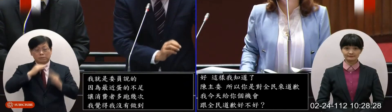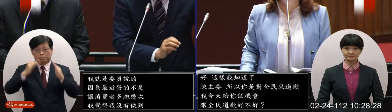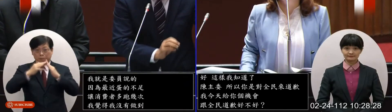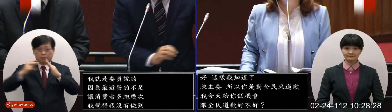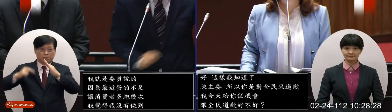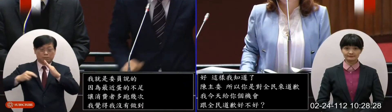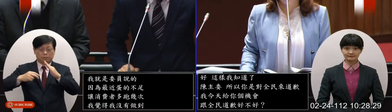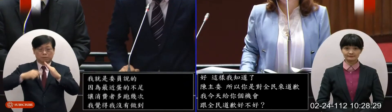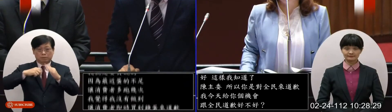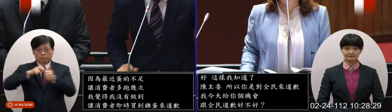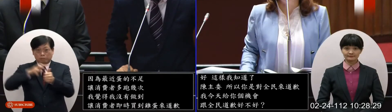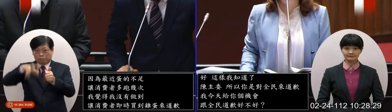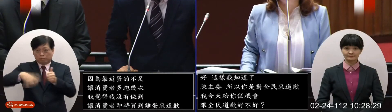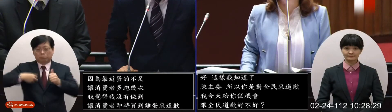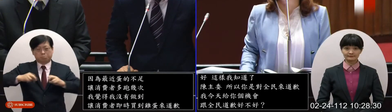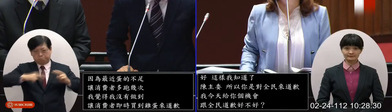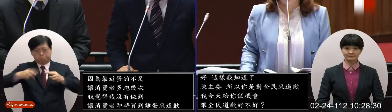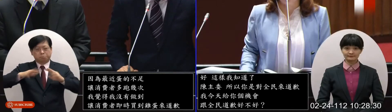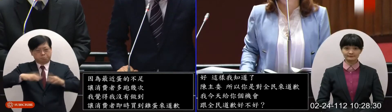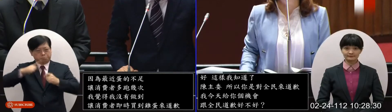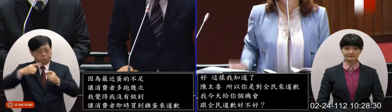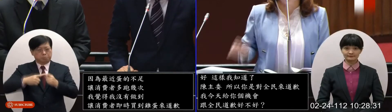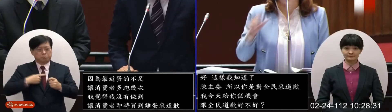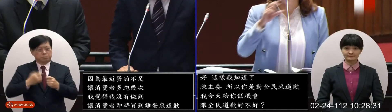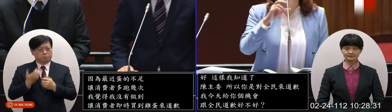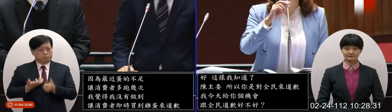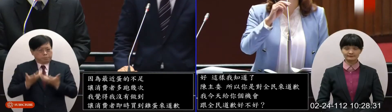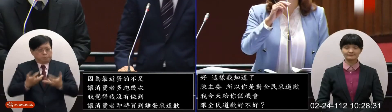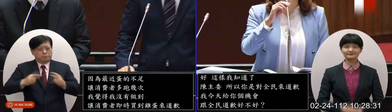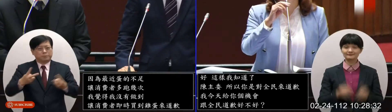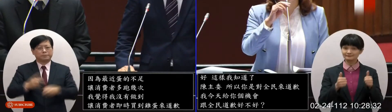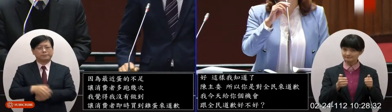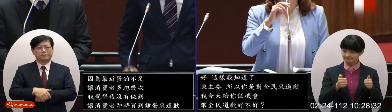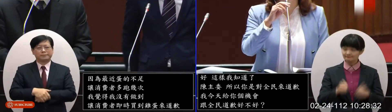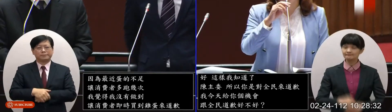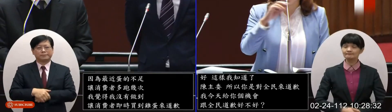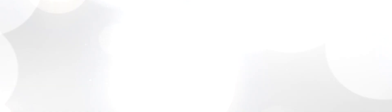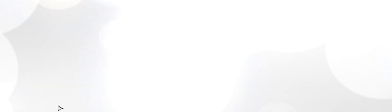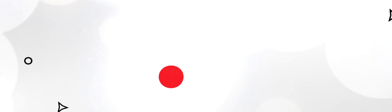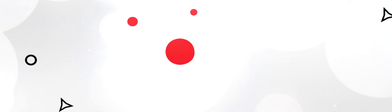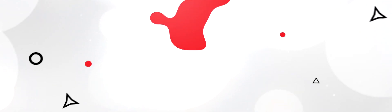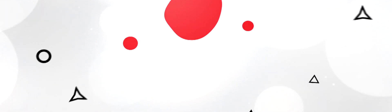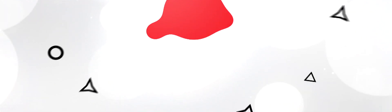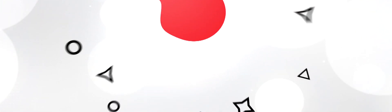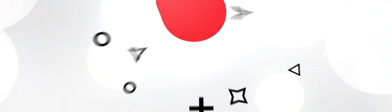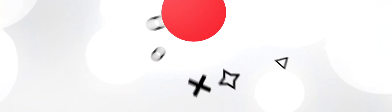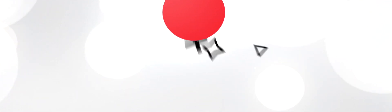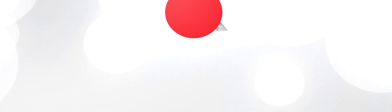的改善就是今年要大力的来执行。 好，谢谢我们陈主委。